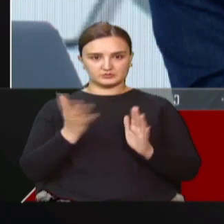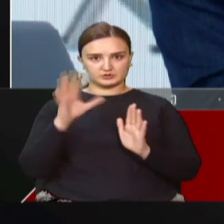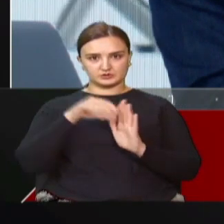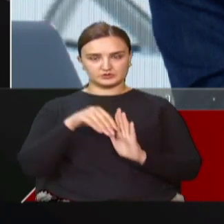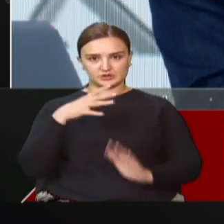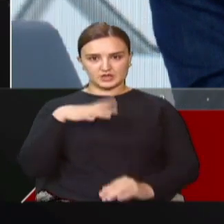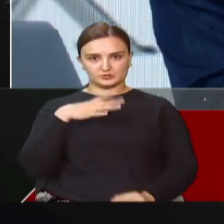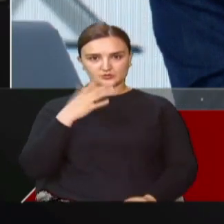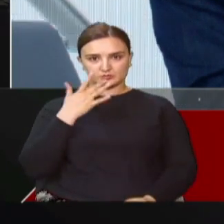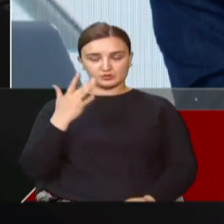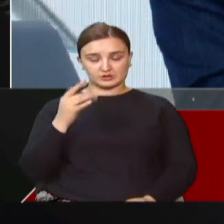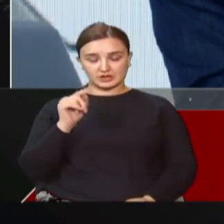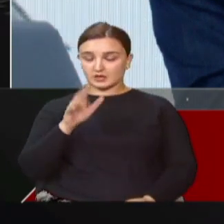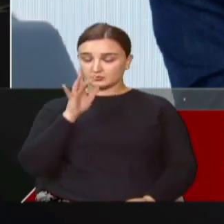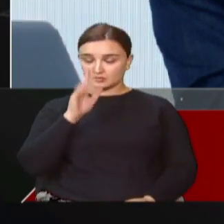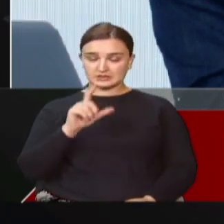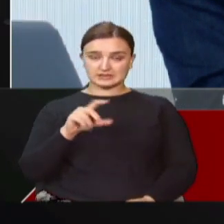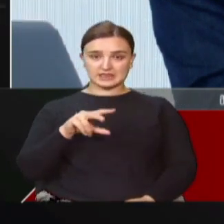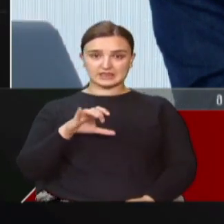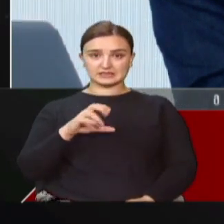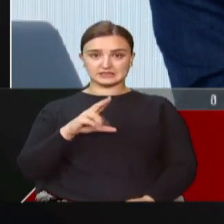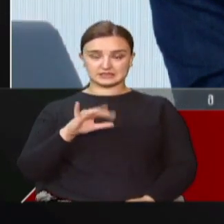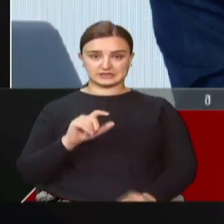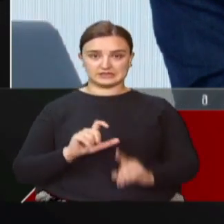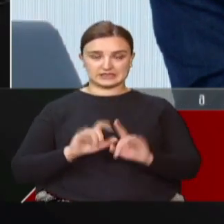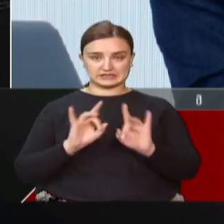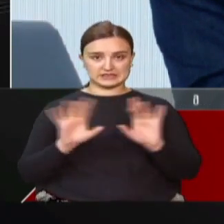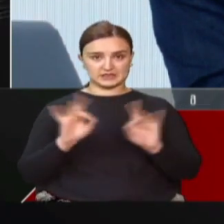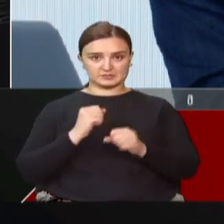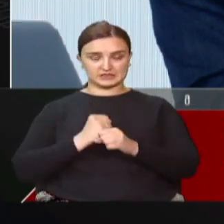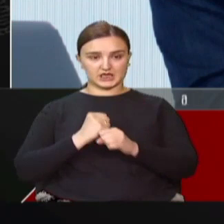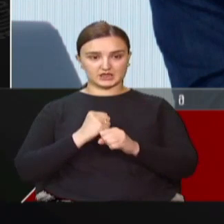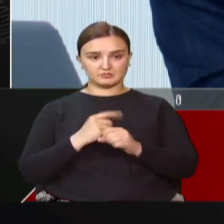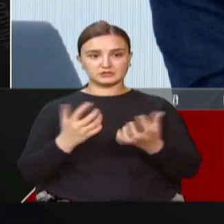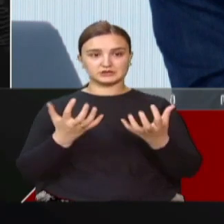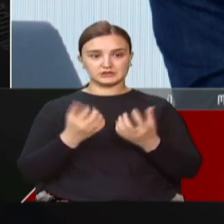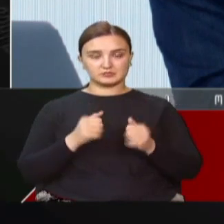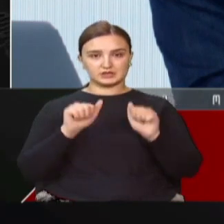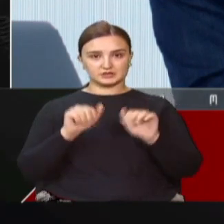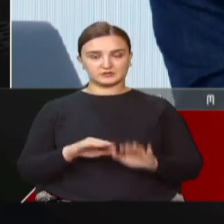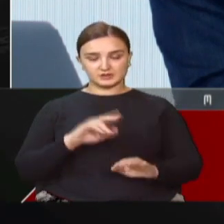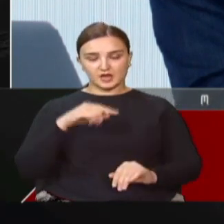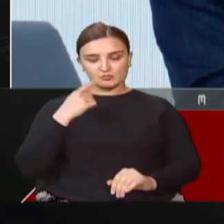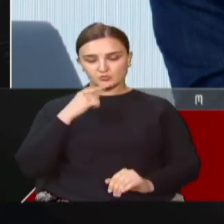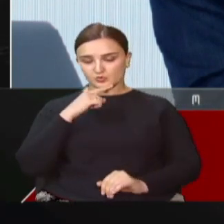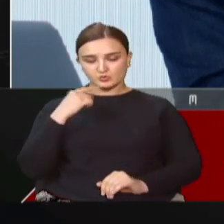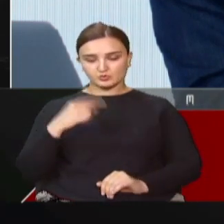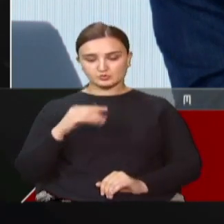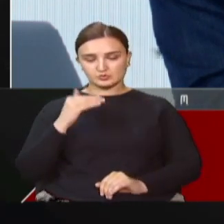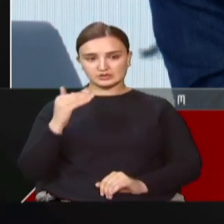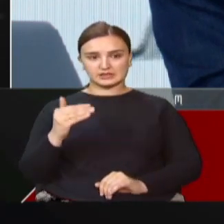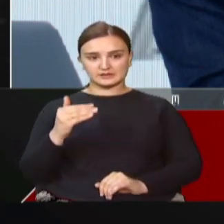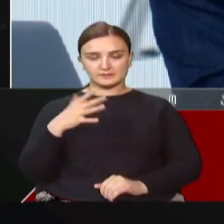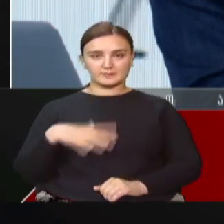ქართულ პოლიტიკაში. Ამ დროს კი ვოლოდიმირ ზელენსკი აკეთებს განცხადებას, იღებს გადაწყვეტილებას და ამბობს, რომ